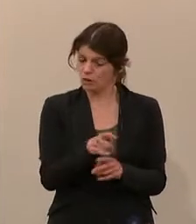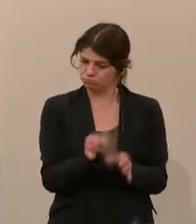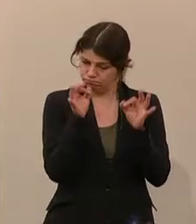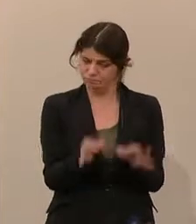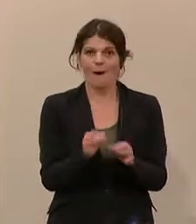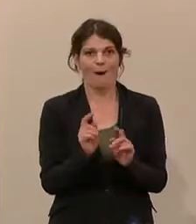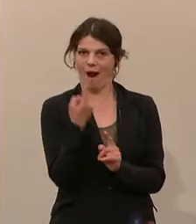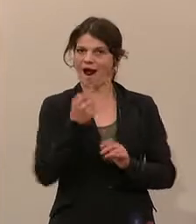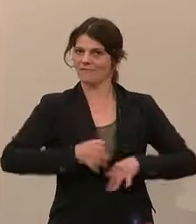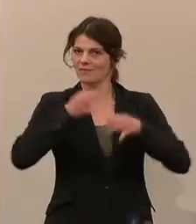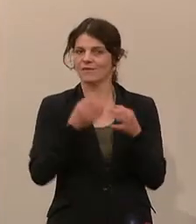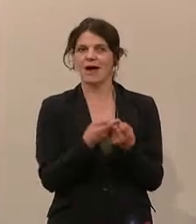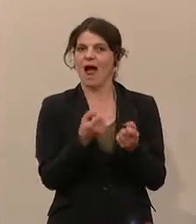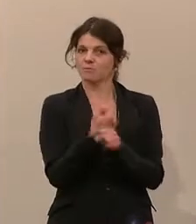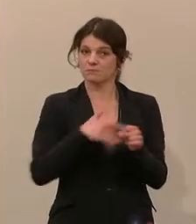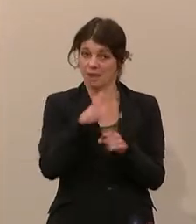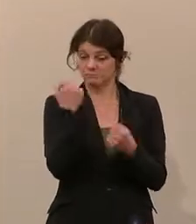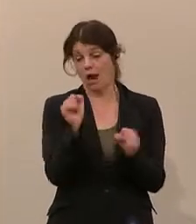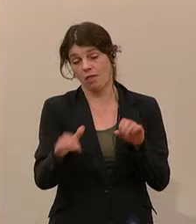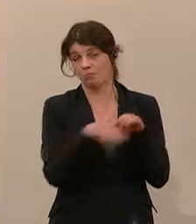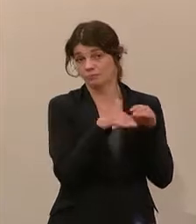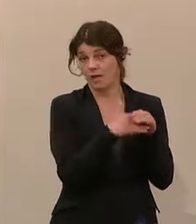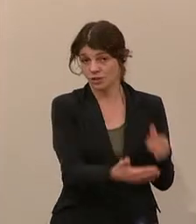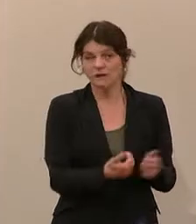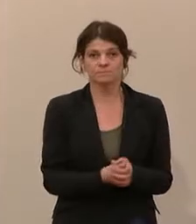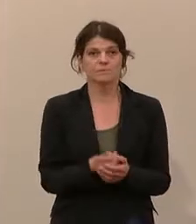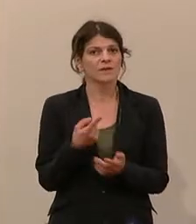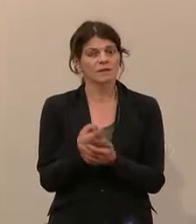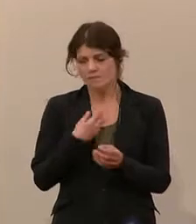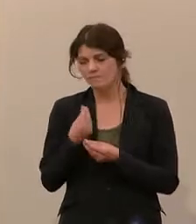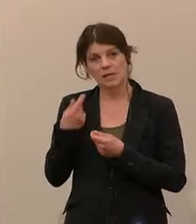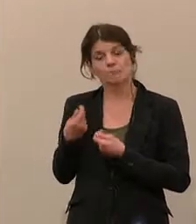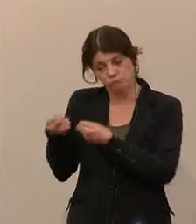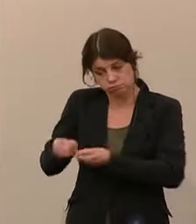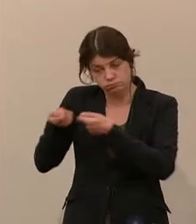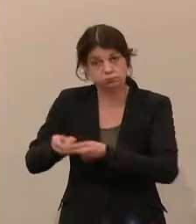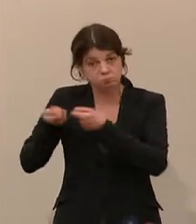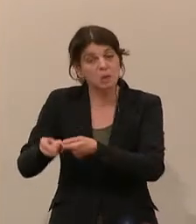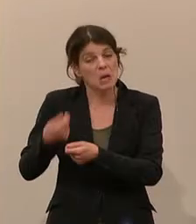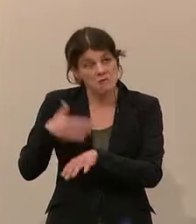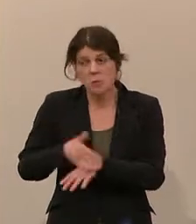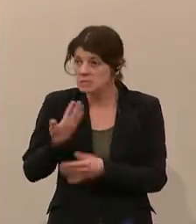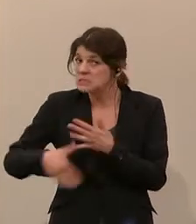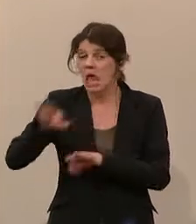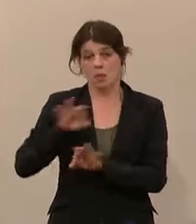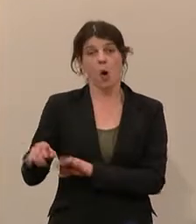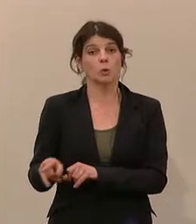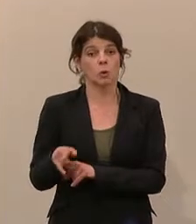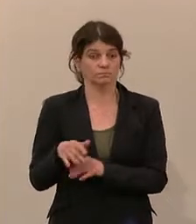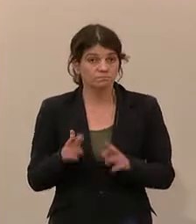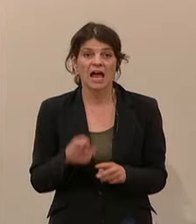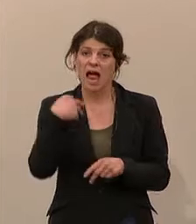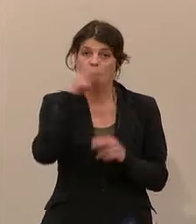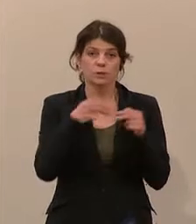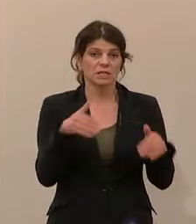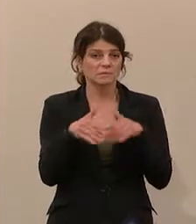hochqualitativen Arbeitsplätzen beschäftigen. Also der Input, das, was wir aufwenden, ist sehr, sehr in Ordnung. Herr Bundesminister